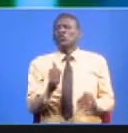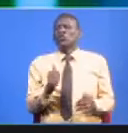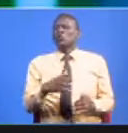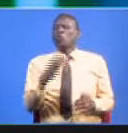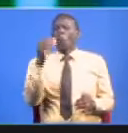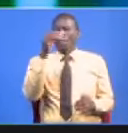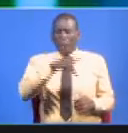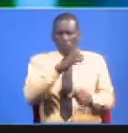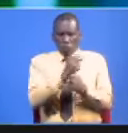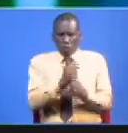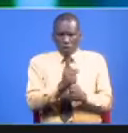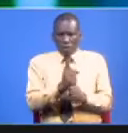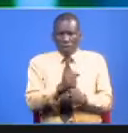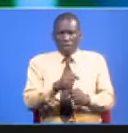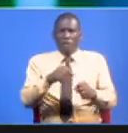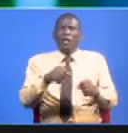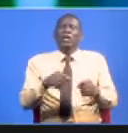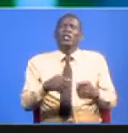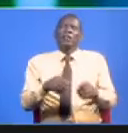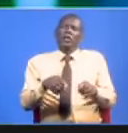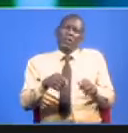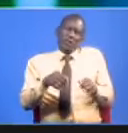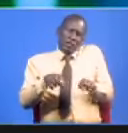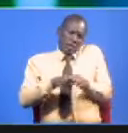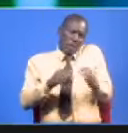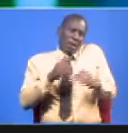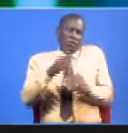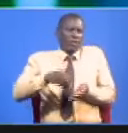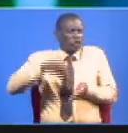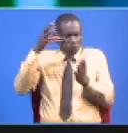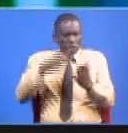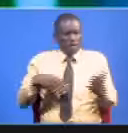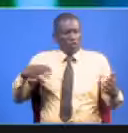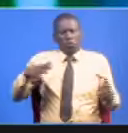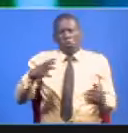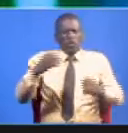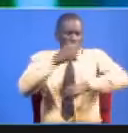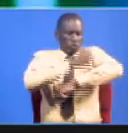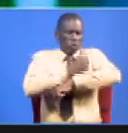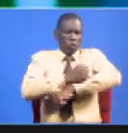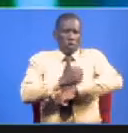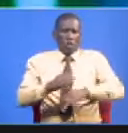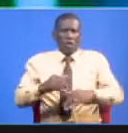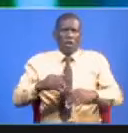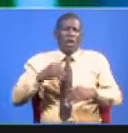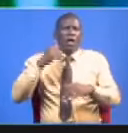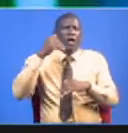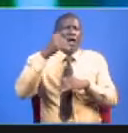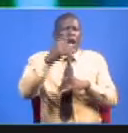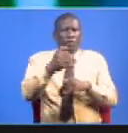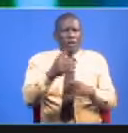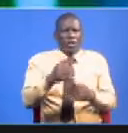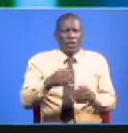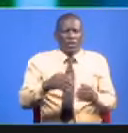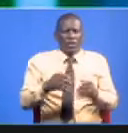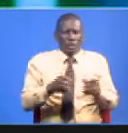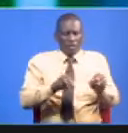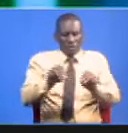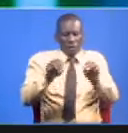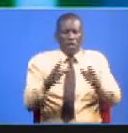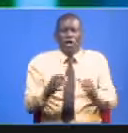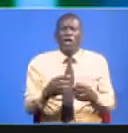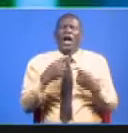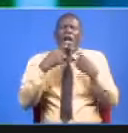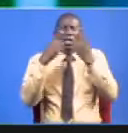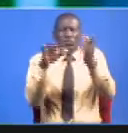kazini, licha wanafunzi kufika chuoni humo wakitarajiwa kuanza masomo yao baada ya usimamizi wa chuo hicho kutangaza kuwa kitafunguliwa